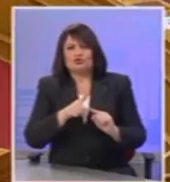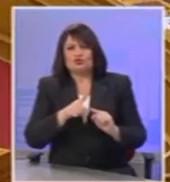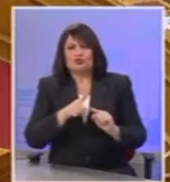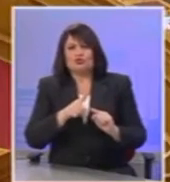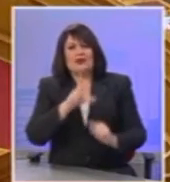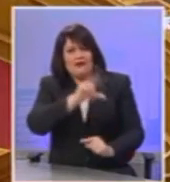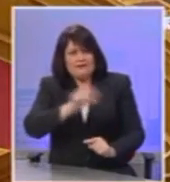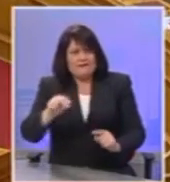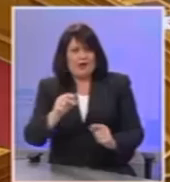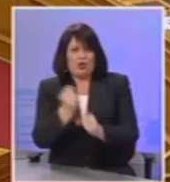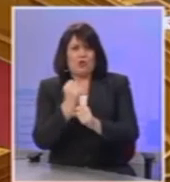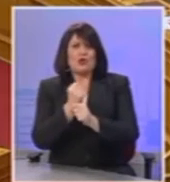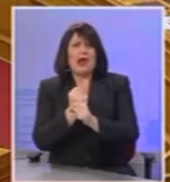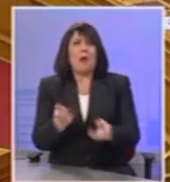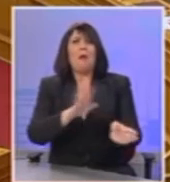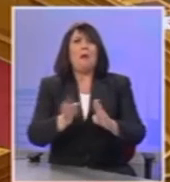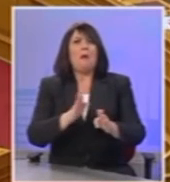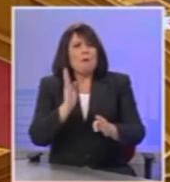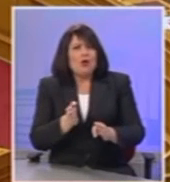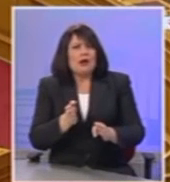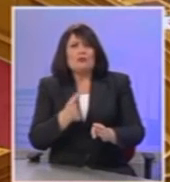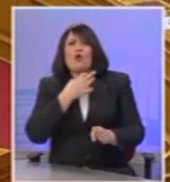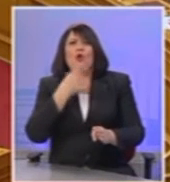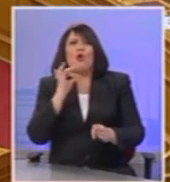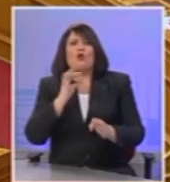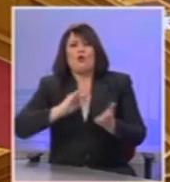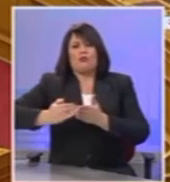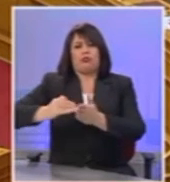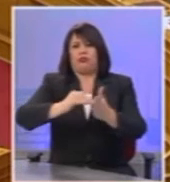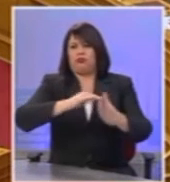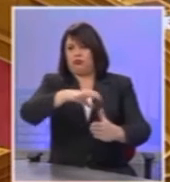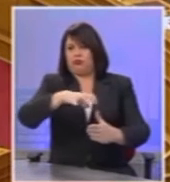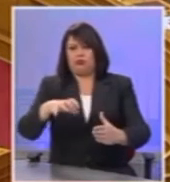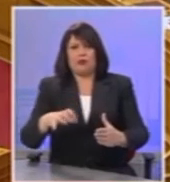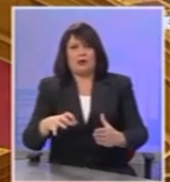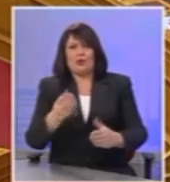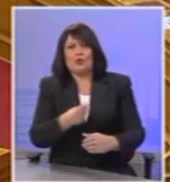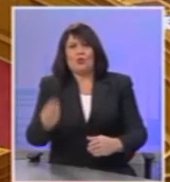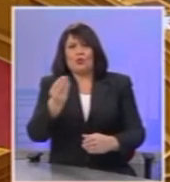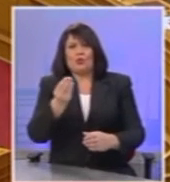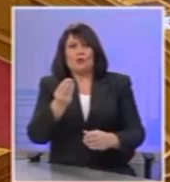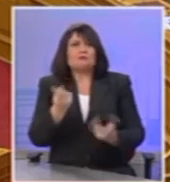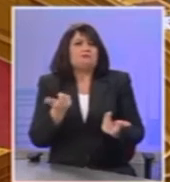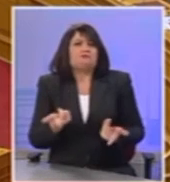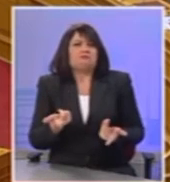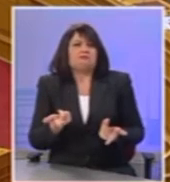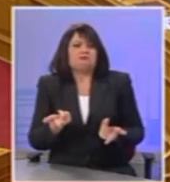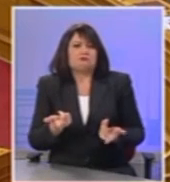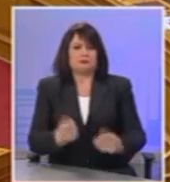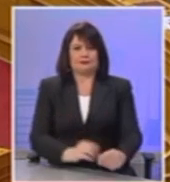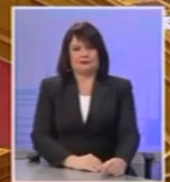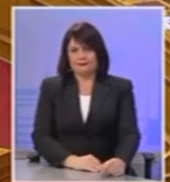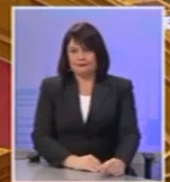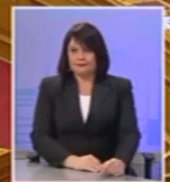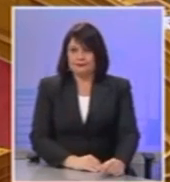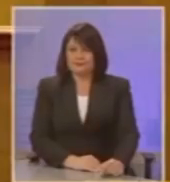ίδια πράγματα, αλληλοκαλύπτονται δηλαδή, χωρίς να δίνουν κάποια προστιθέμενη αξία στα χρήματα που παίρνουν από τον προϋπολογισμό της